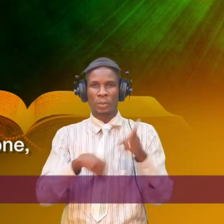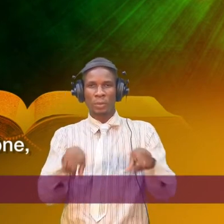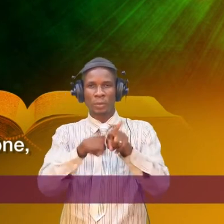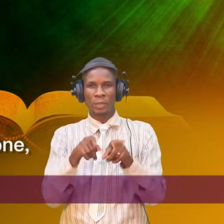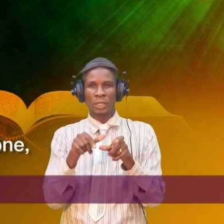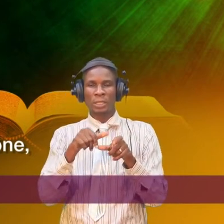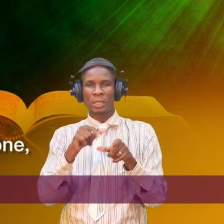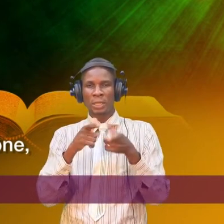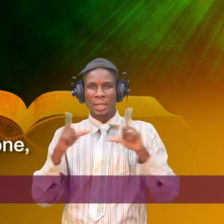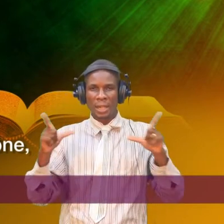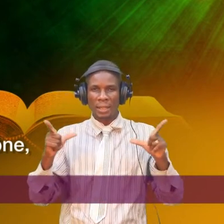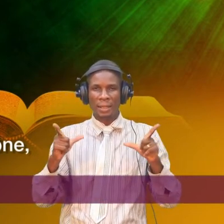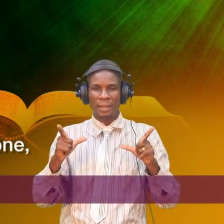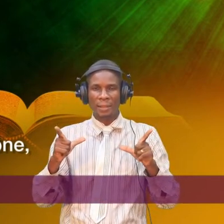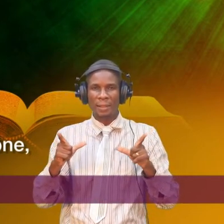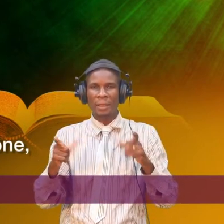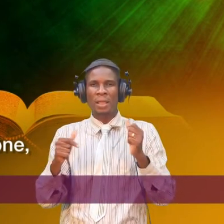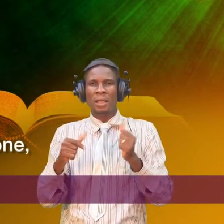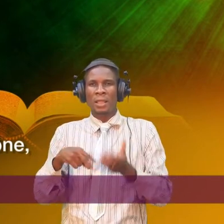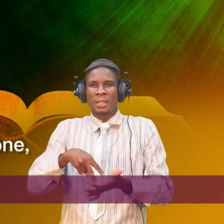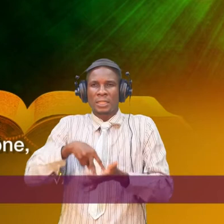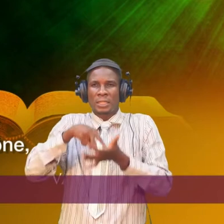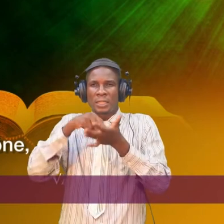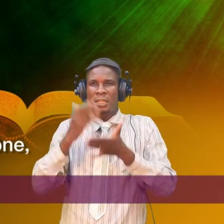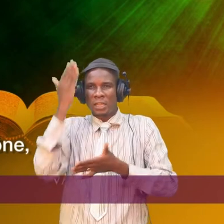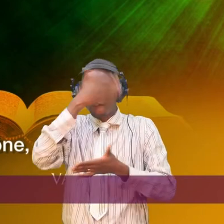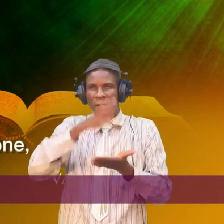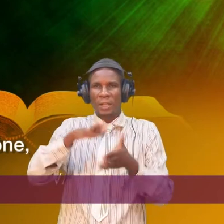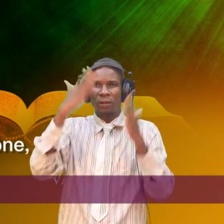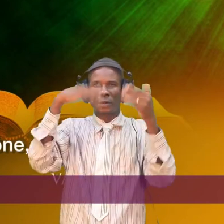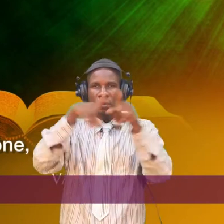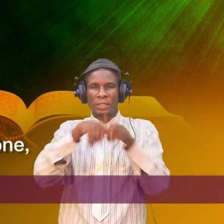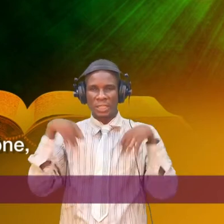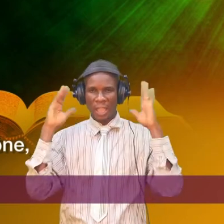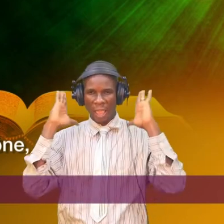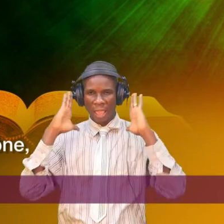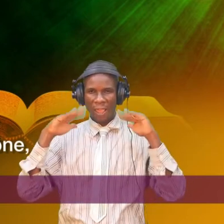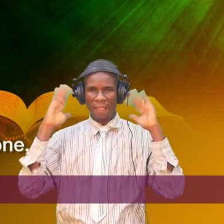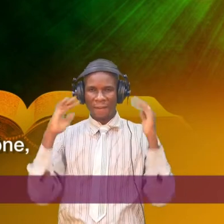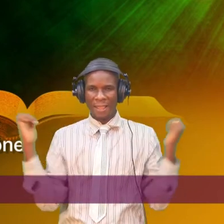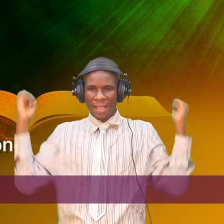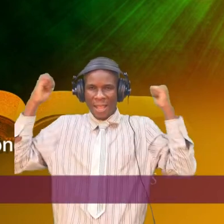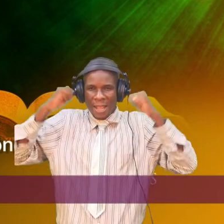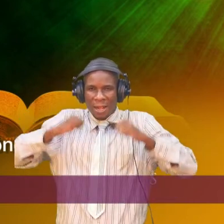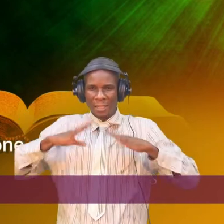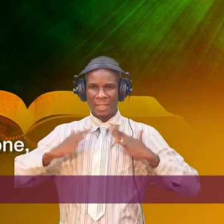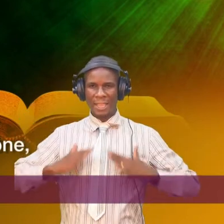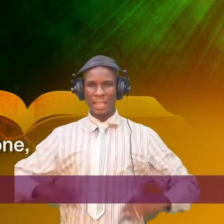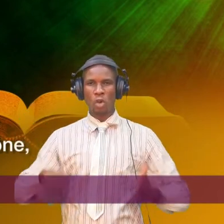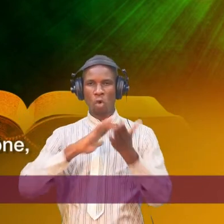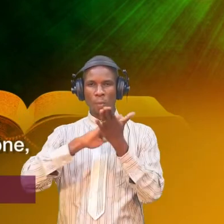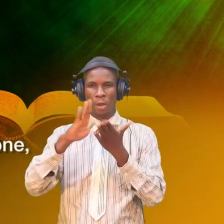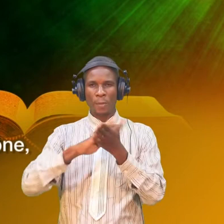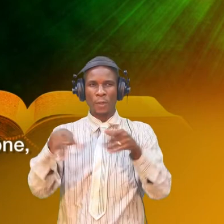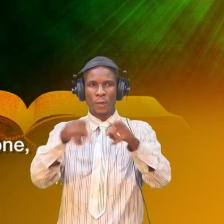kila jamaa na kila lugha wamesimama mbele ya kile kiti cha enzi na mbele ya mwana kondoo. Wamevikwa